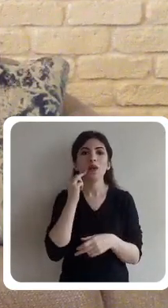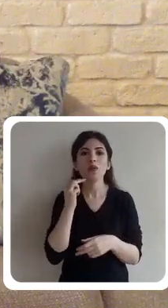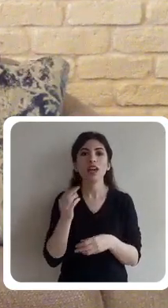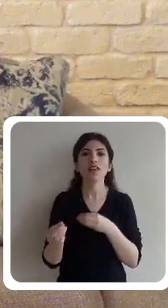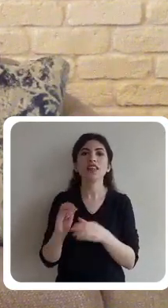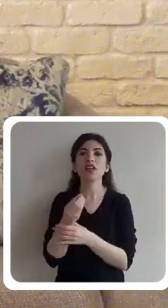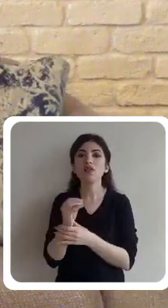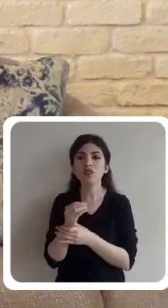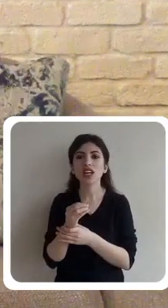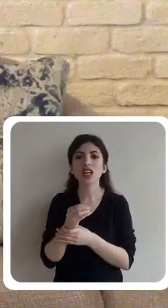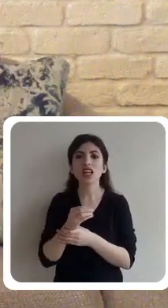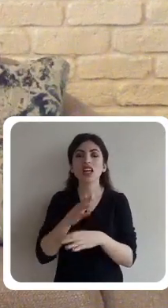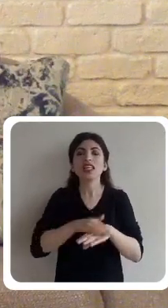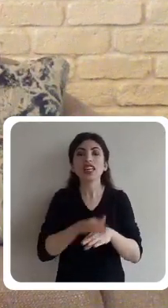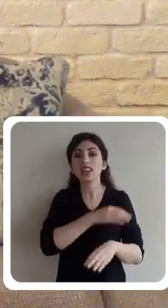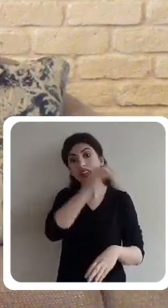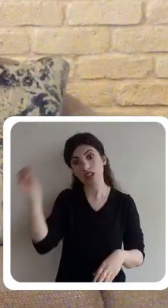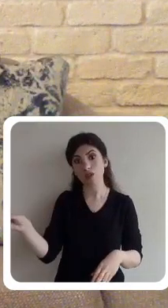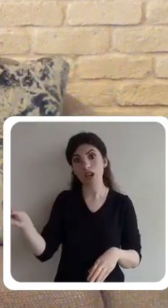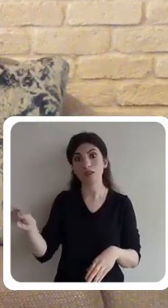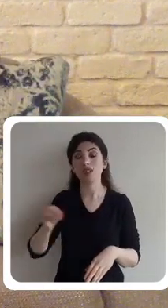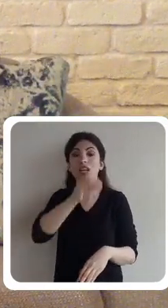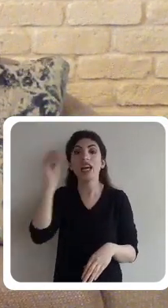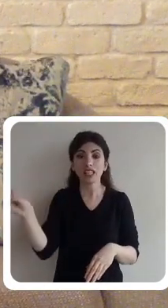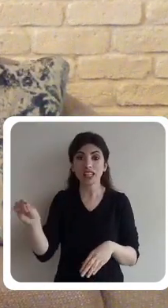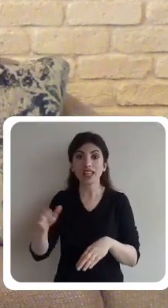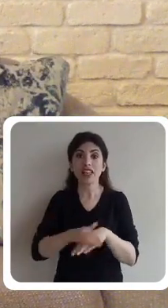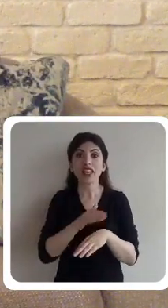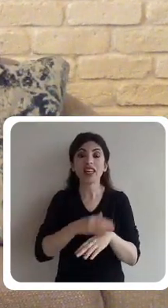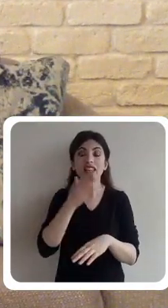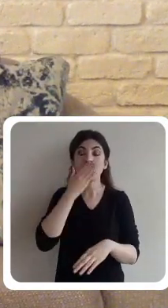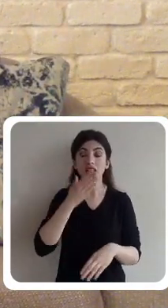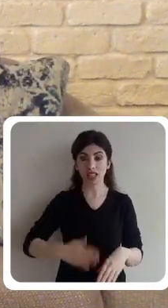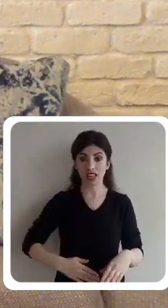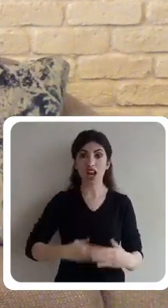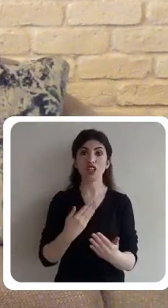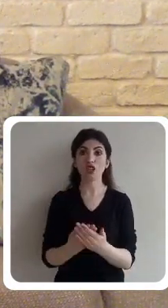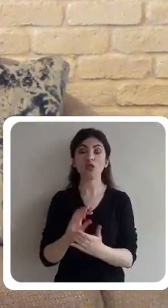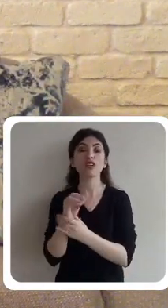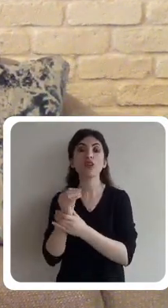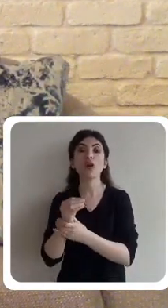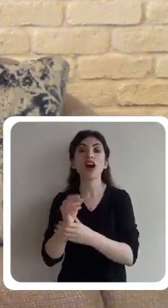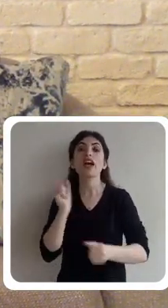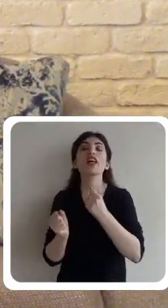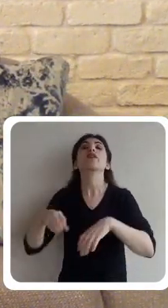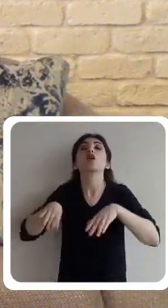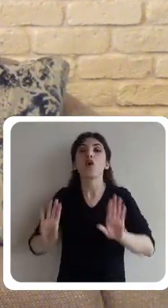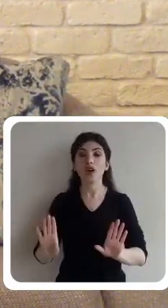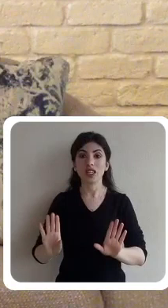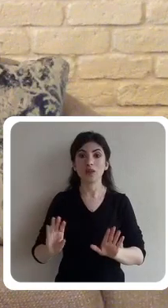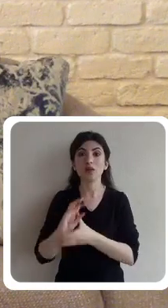kediye. Kedi peyniri yemiş, karnı doymuş. Karnı doyan kedi fareyi kovalamamış.